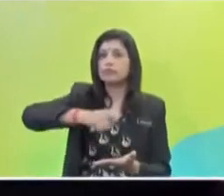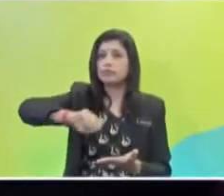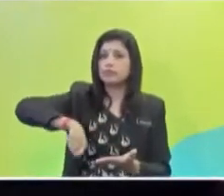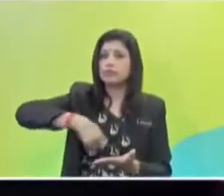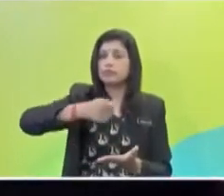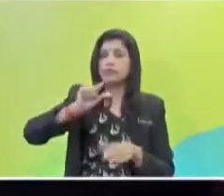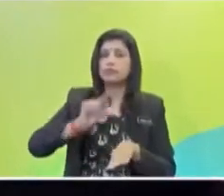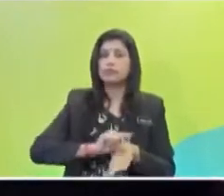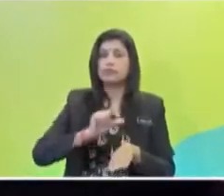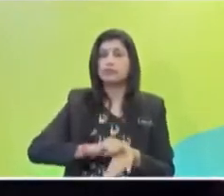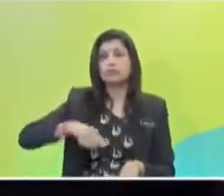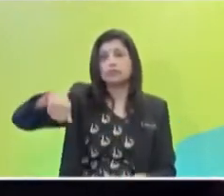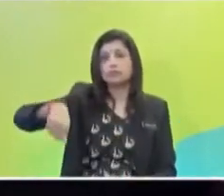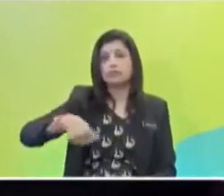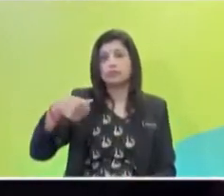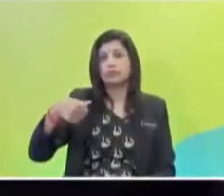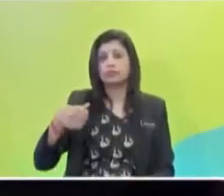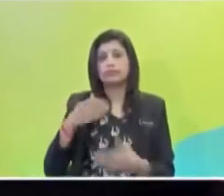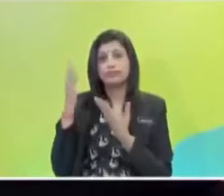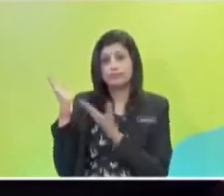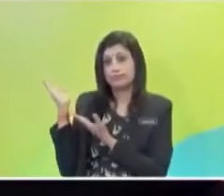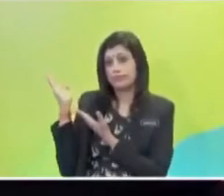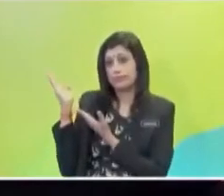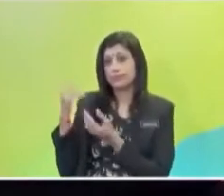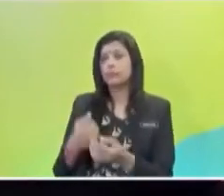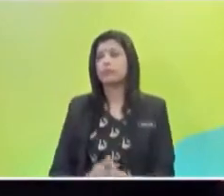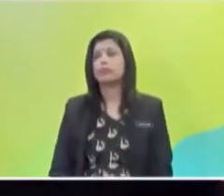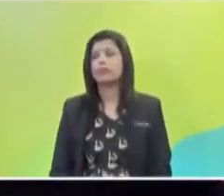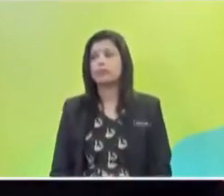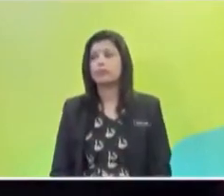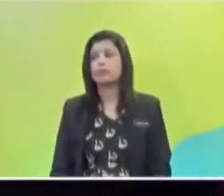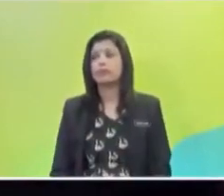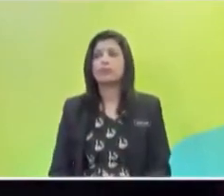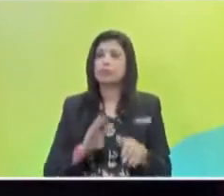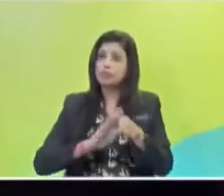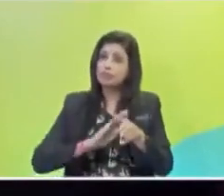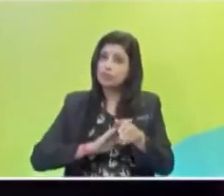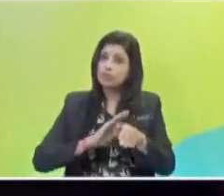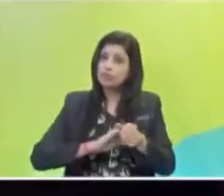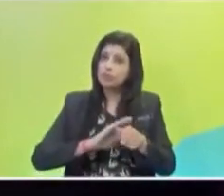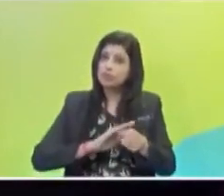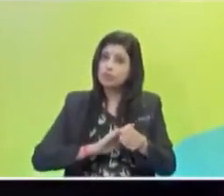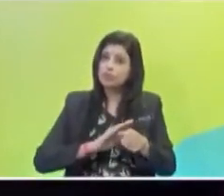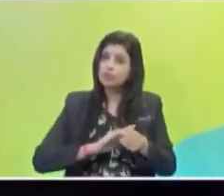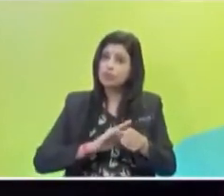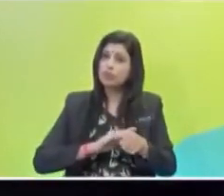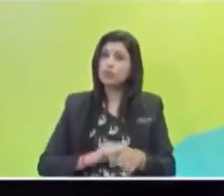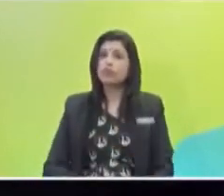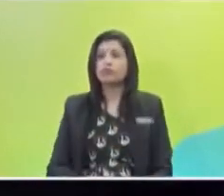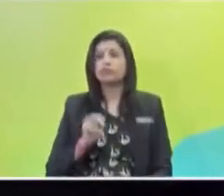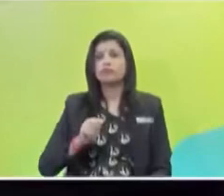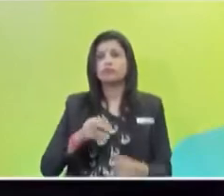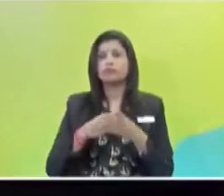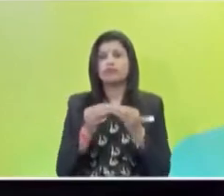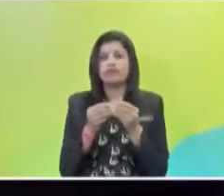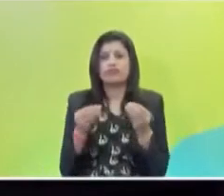gunakan senduk. Okey. Kita gaul dulu tapi jangan gaul kuat-kuat sebab kita takut nanti